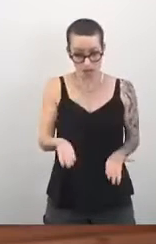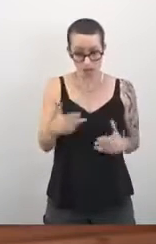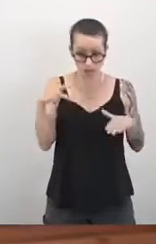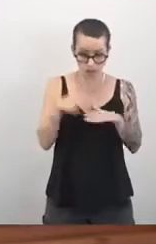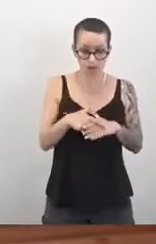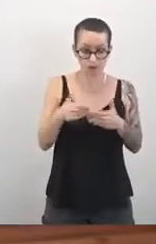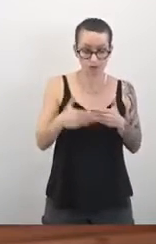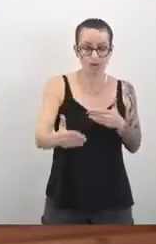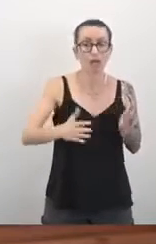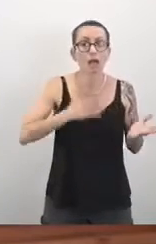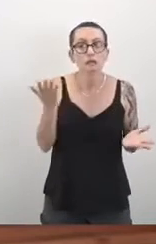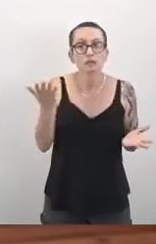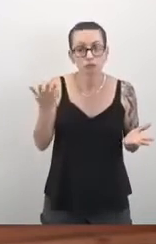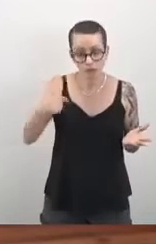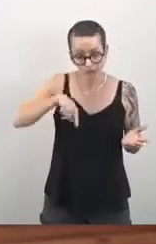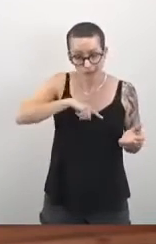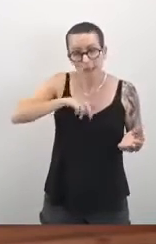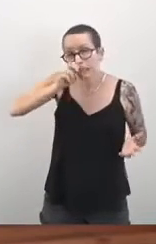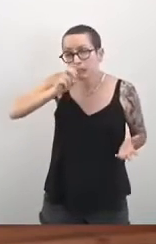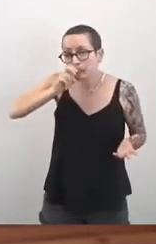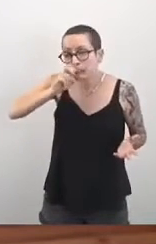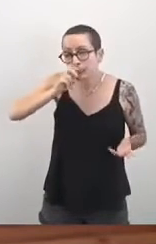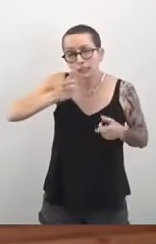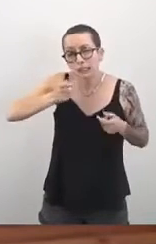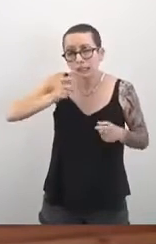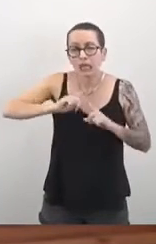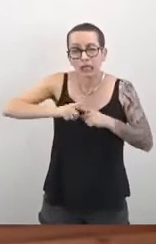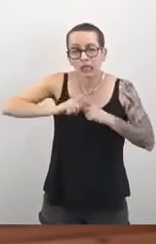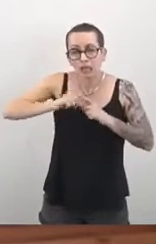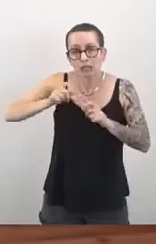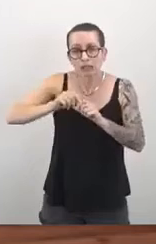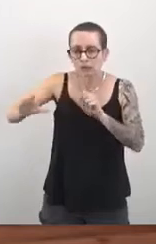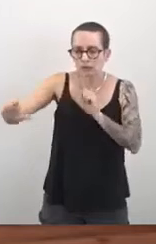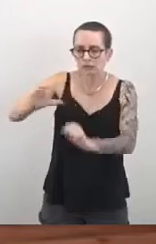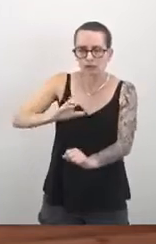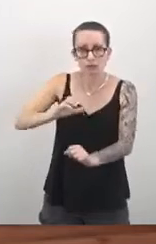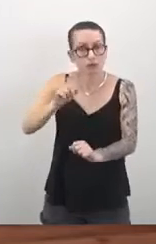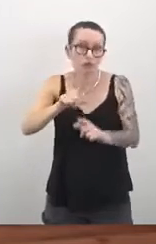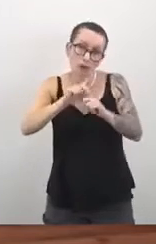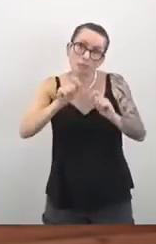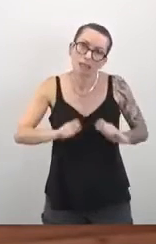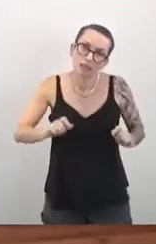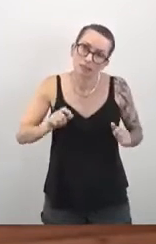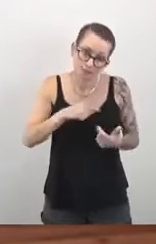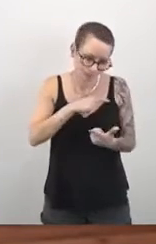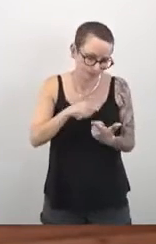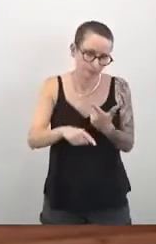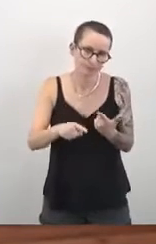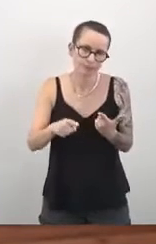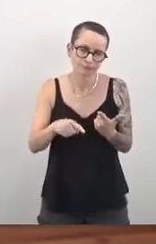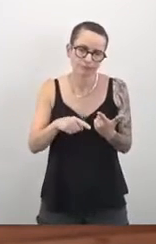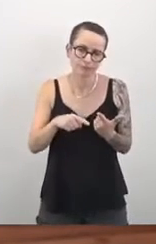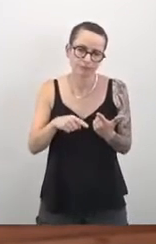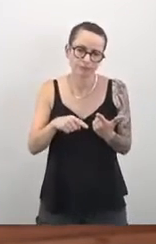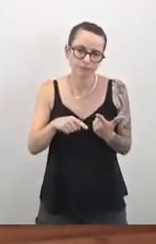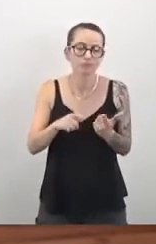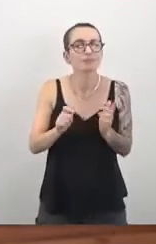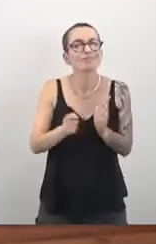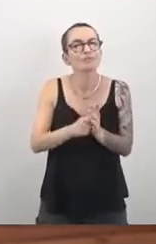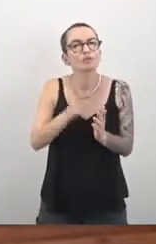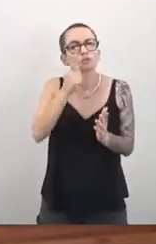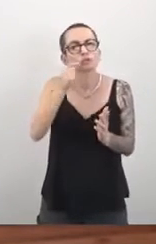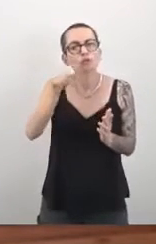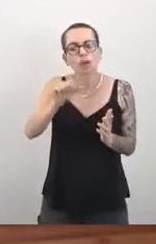c'est grâce au budget qu'on est allé chercher. Donc il faut quand même être un tout petit peu respectueux. Deuxième chose, quand Mathieu